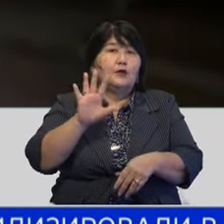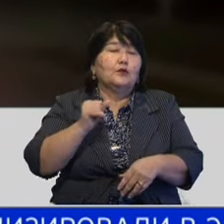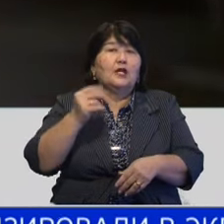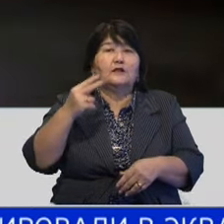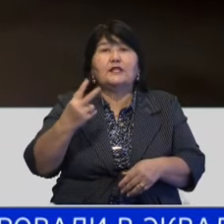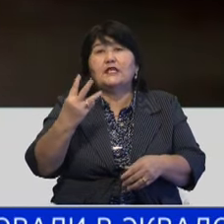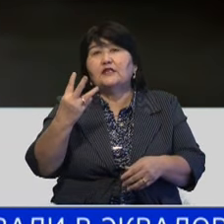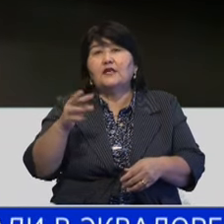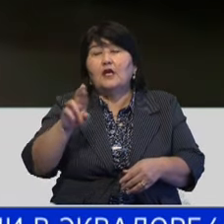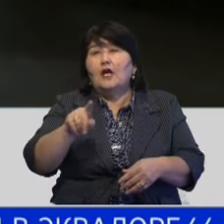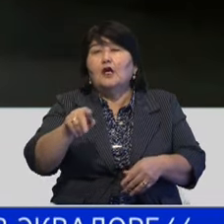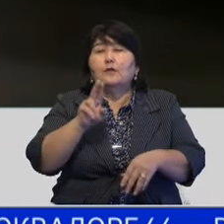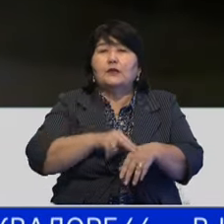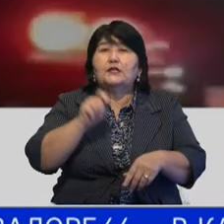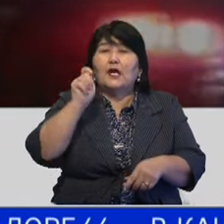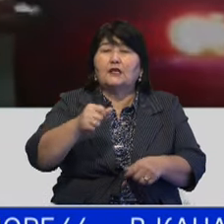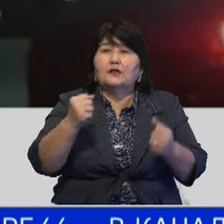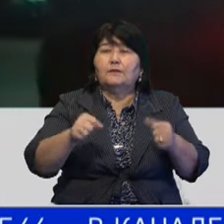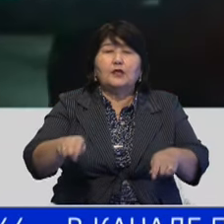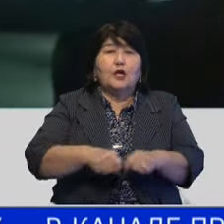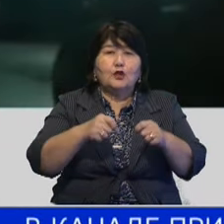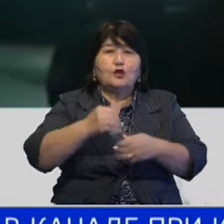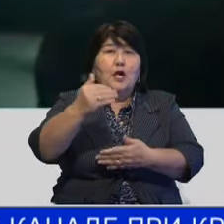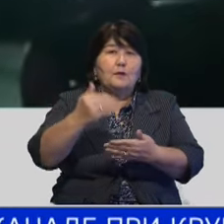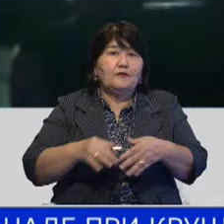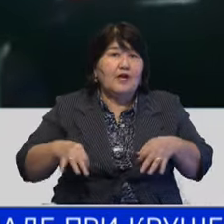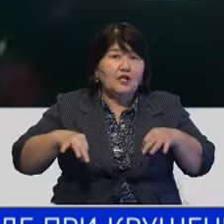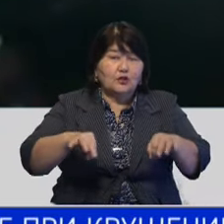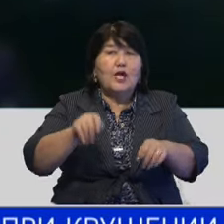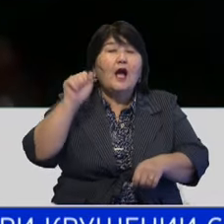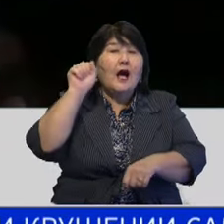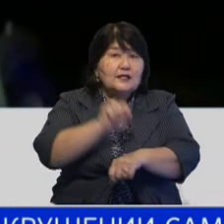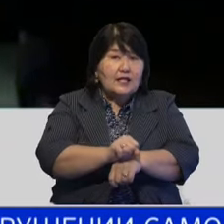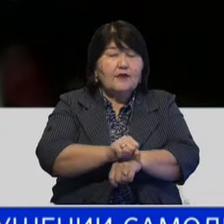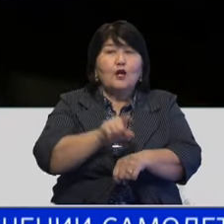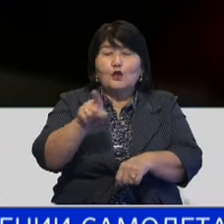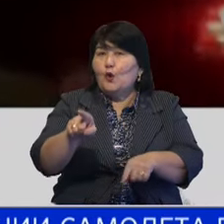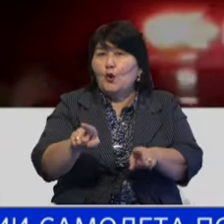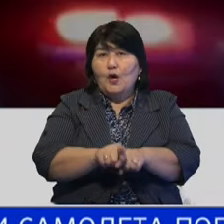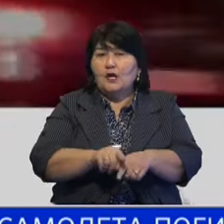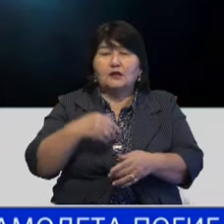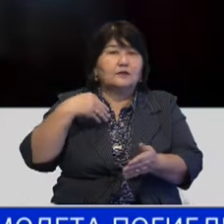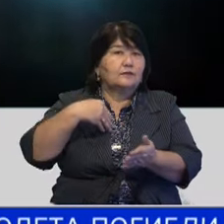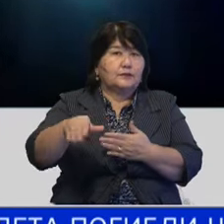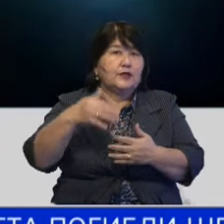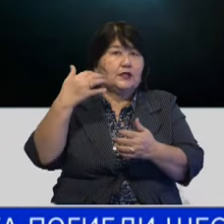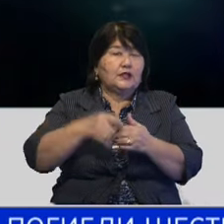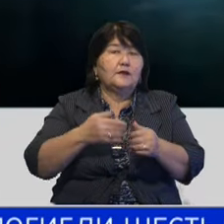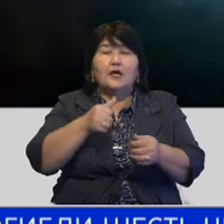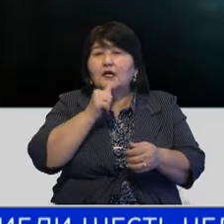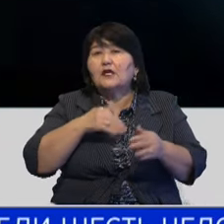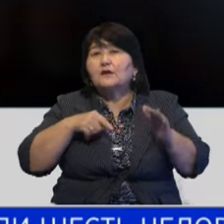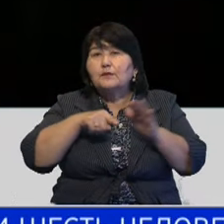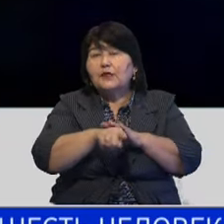января патрульные потребовали от владельца автомобиля нарушив правила дорожного движения остановиться Однако он проигнорировал требования и пытался